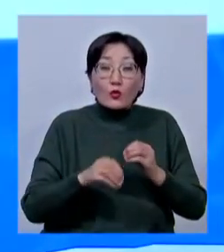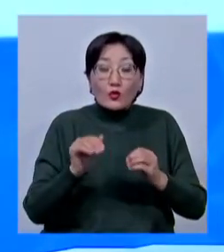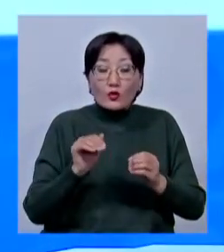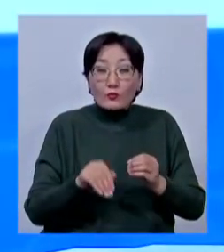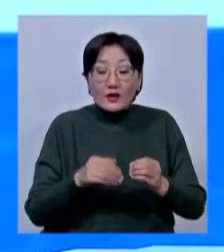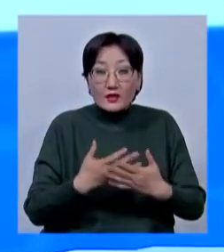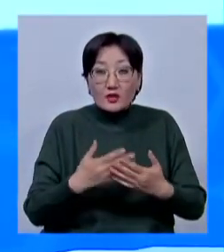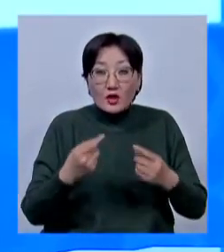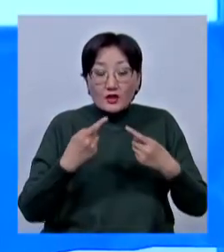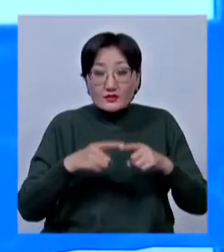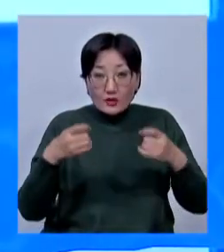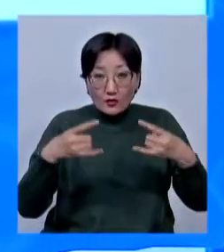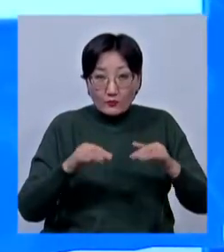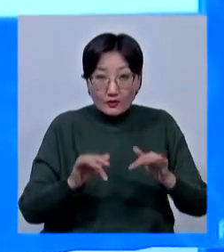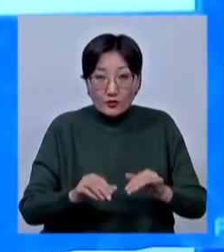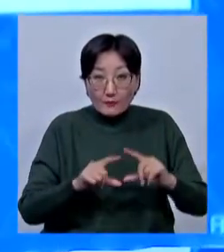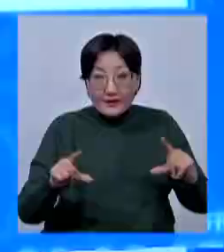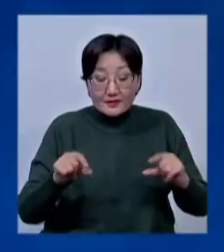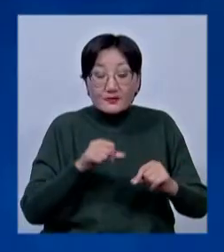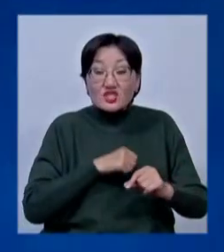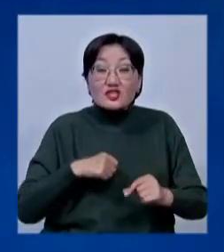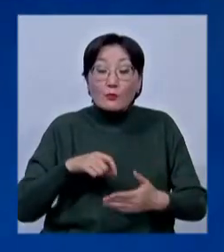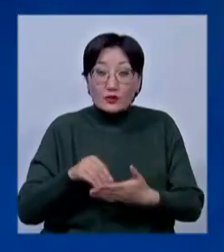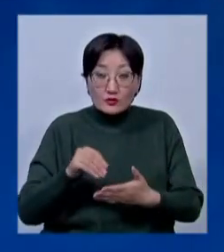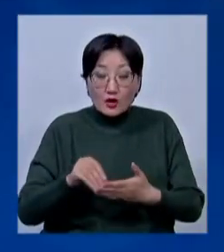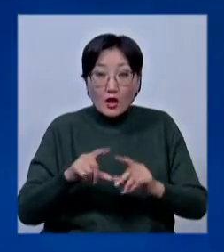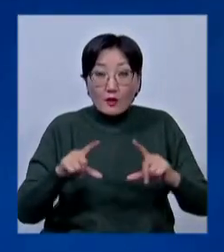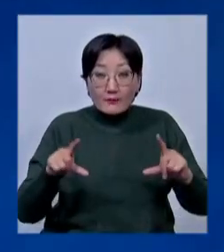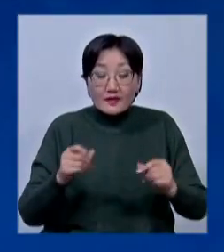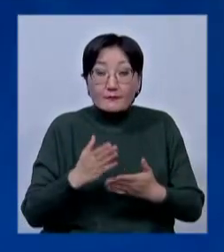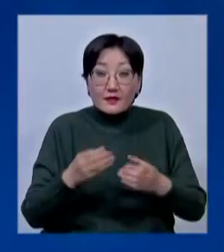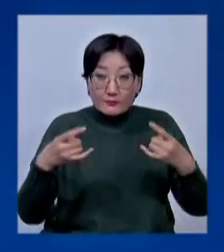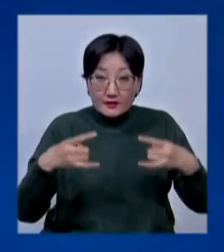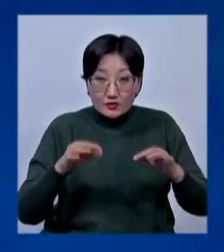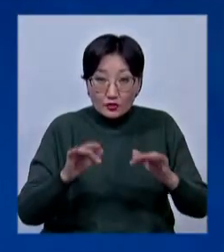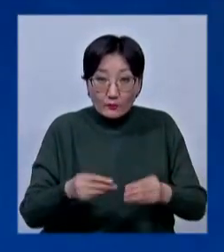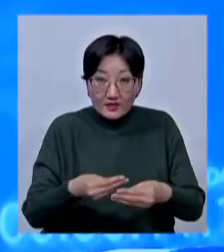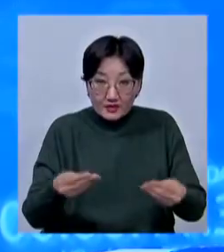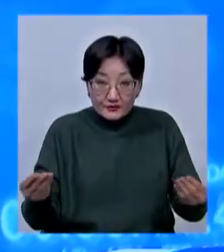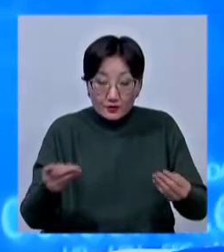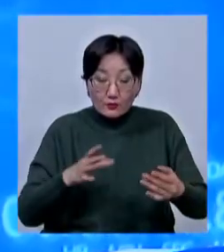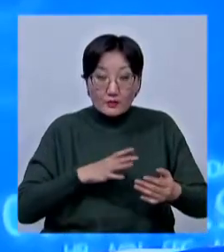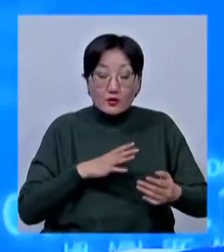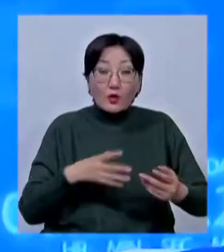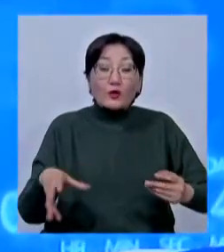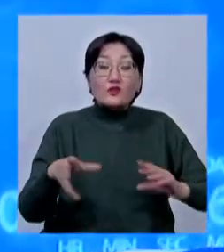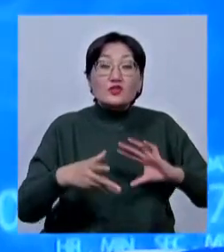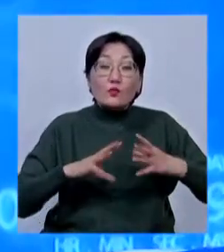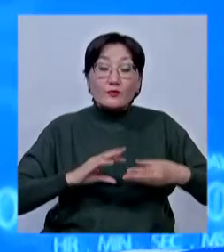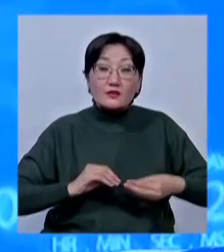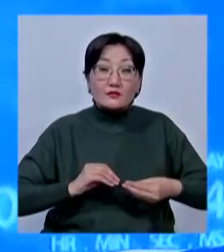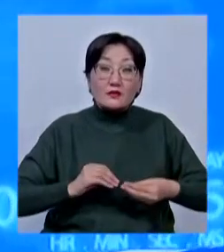жуық техникалық құралдарды мектептің өздері сатып алды. Сонымен мектепте бар құралдар берілді 10 мыңға жуық. Сонымен осының бәрімен